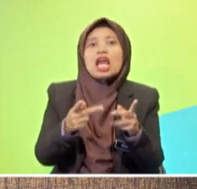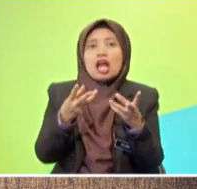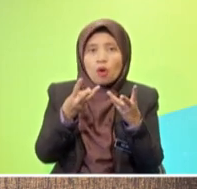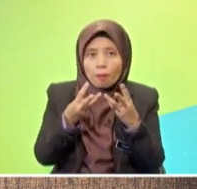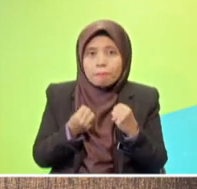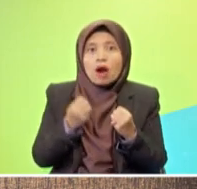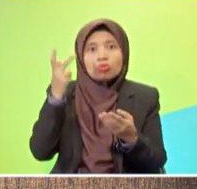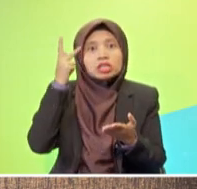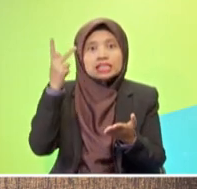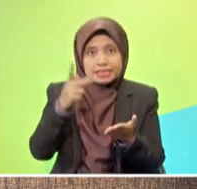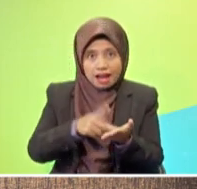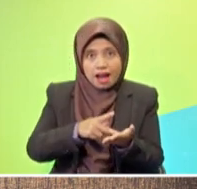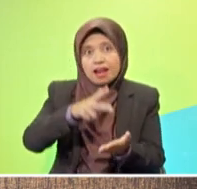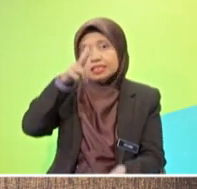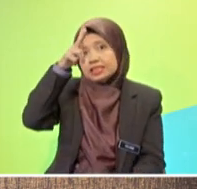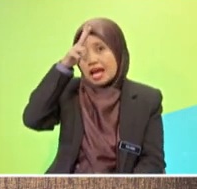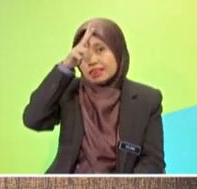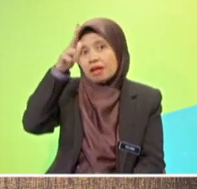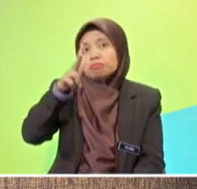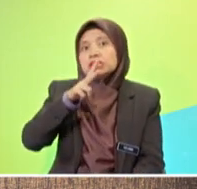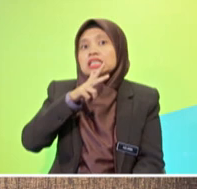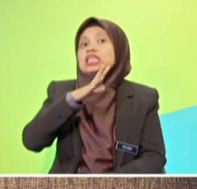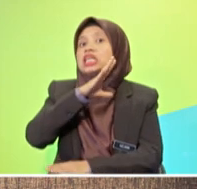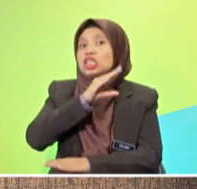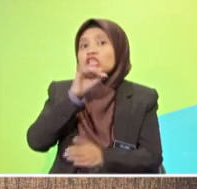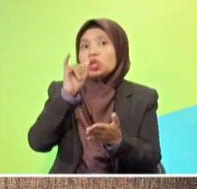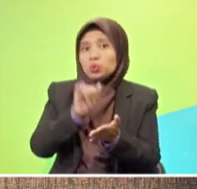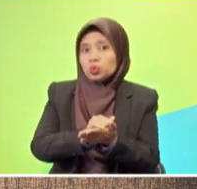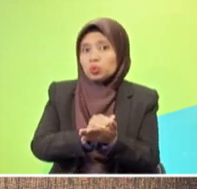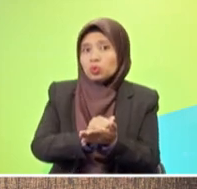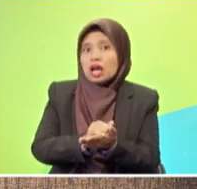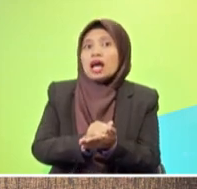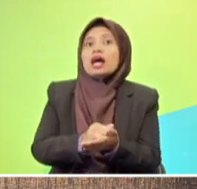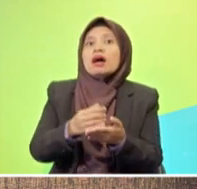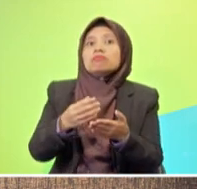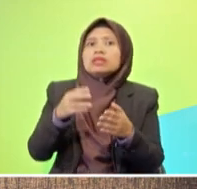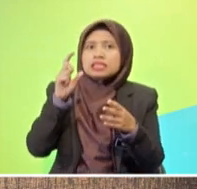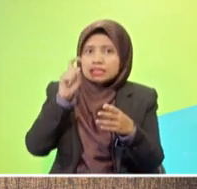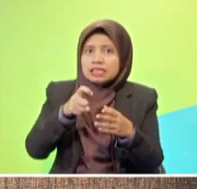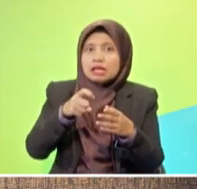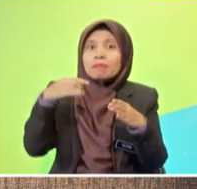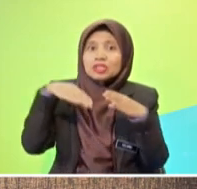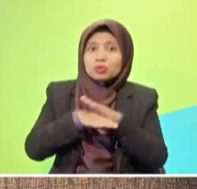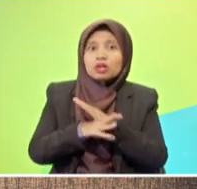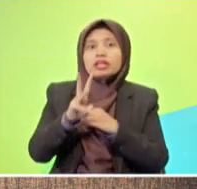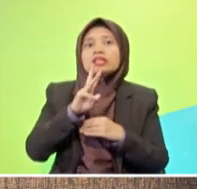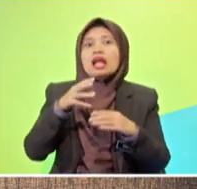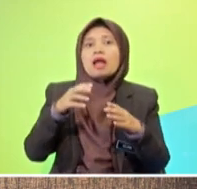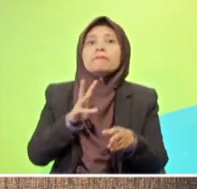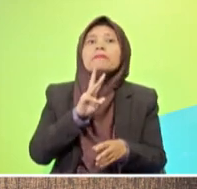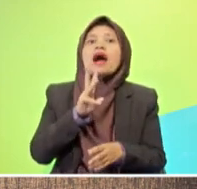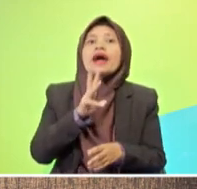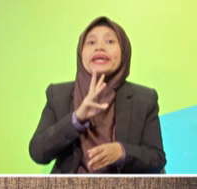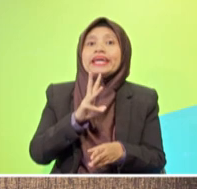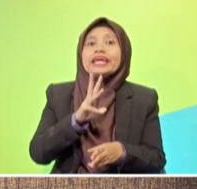hendak mengenal jantan betina anak titik itu tentara di labor air di dalam terenak mana